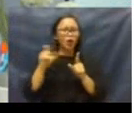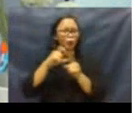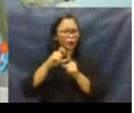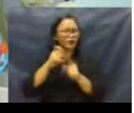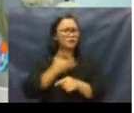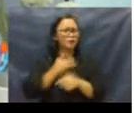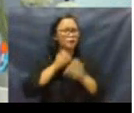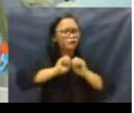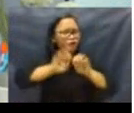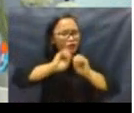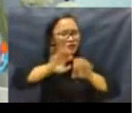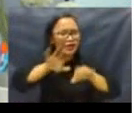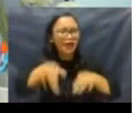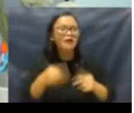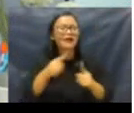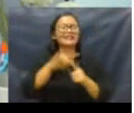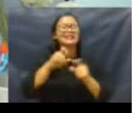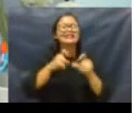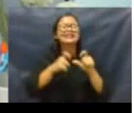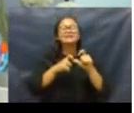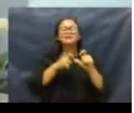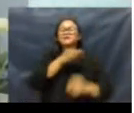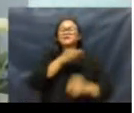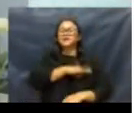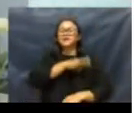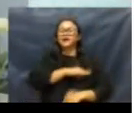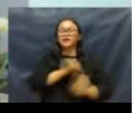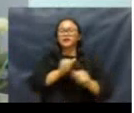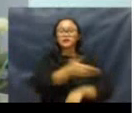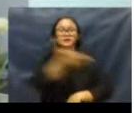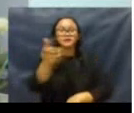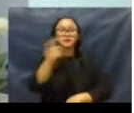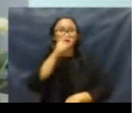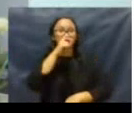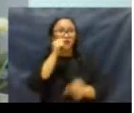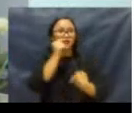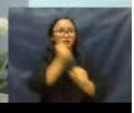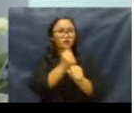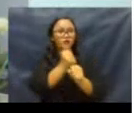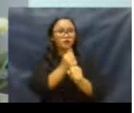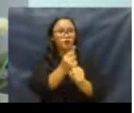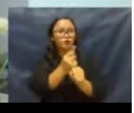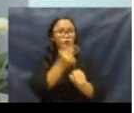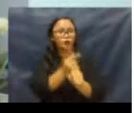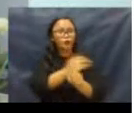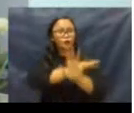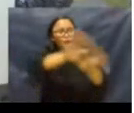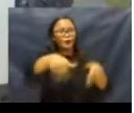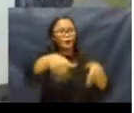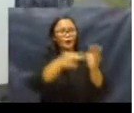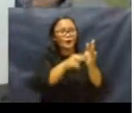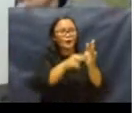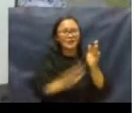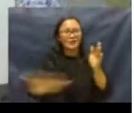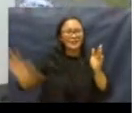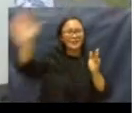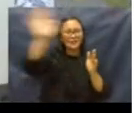yang bermanfaat untuk Bapak Ibu guru di seluruh Nusantara.